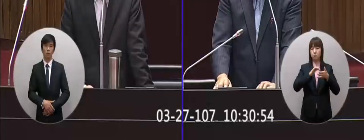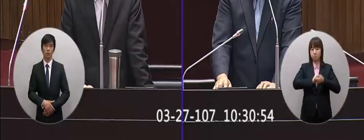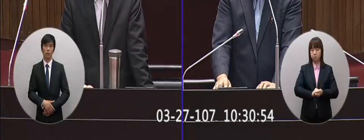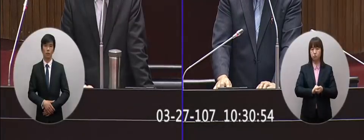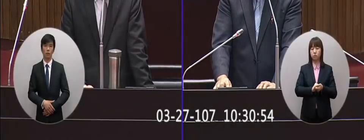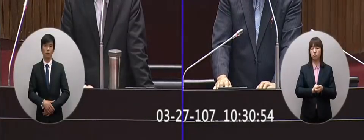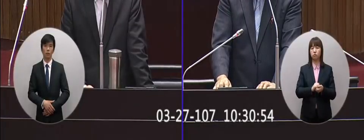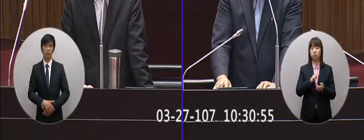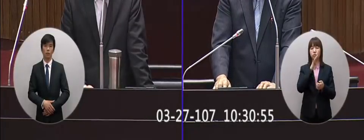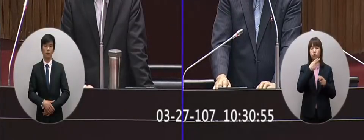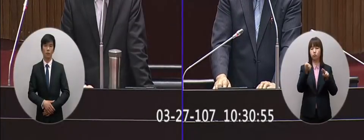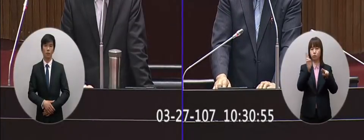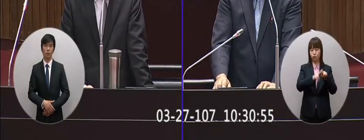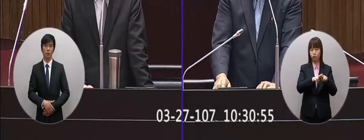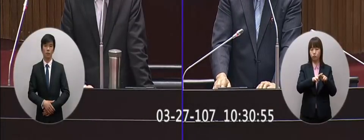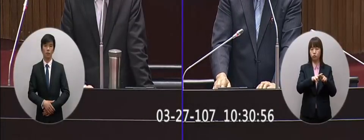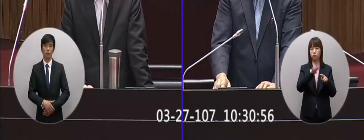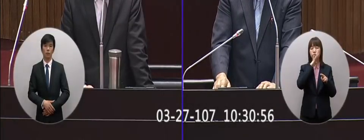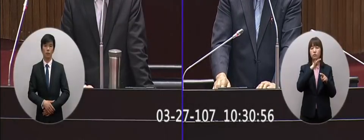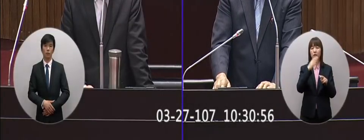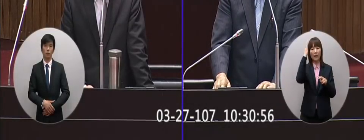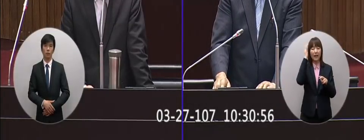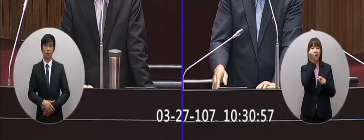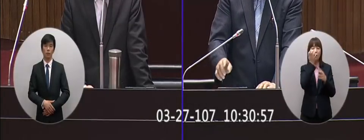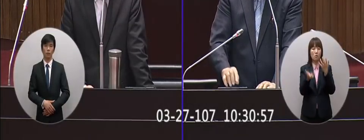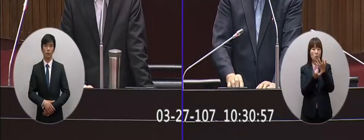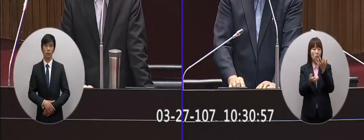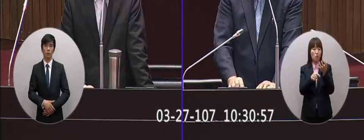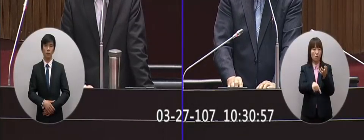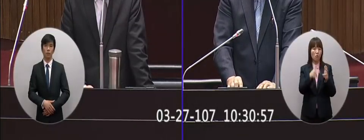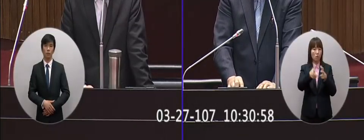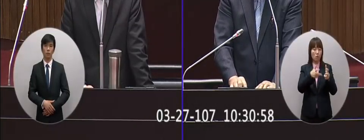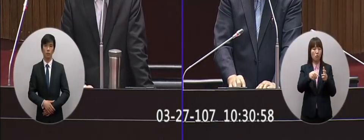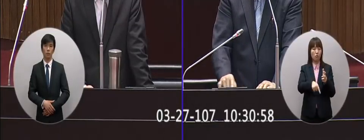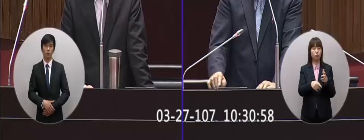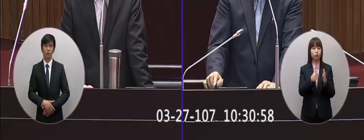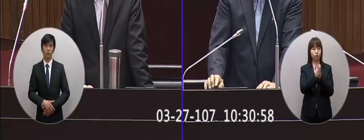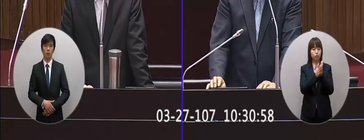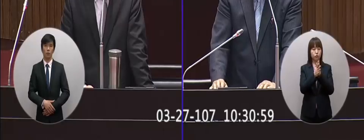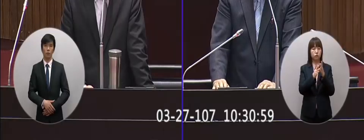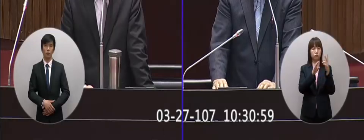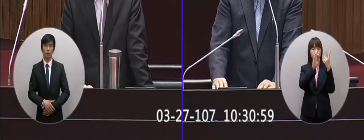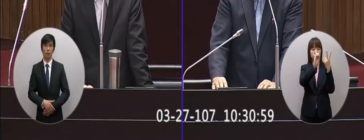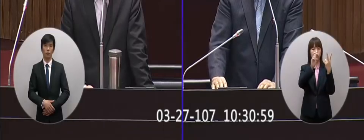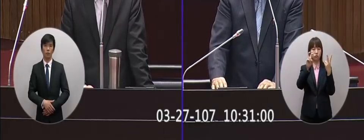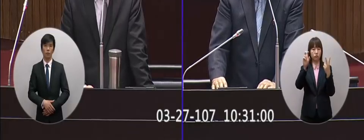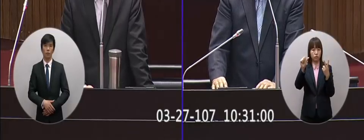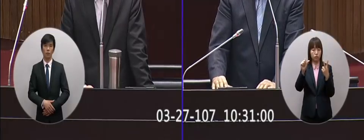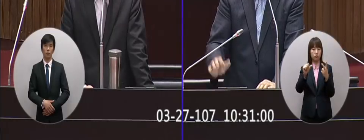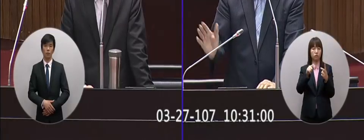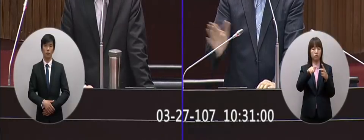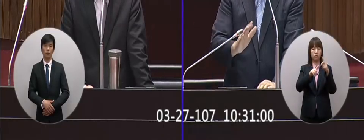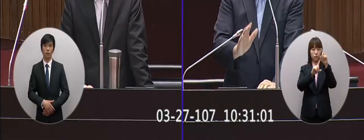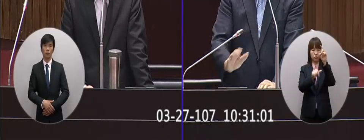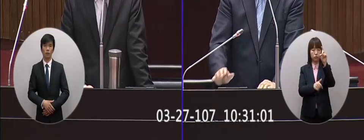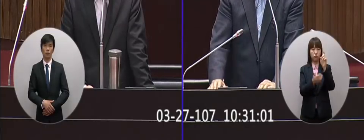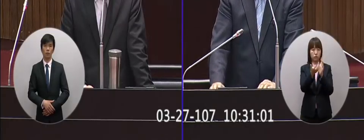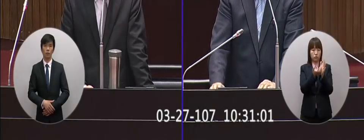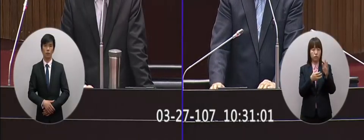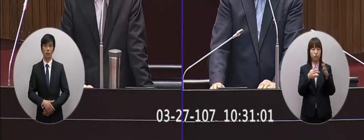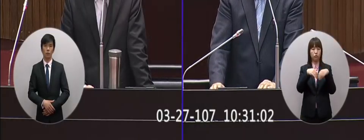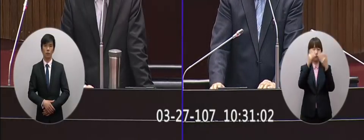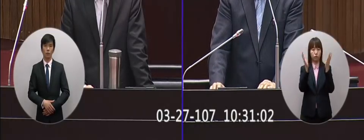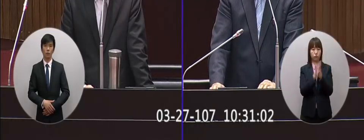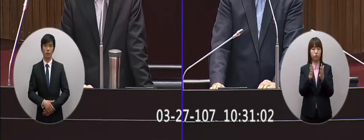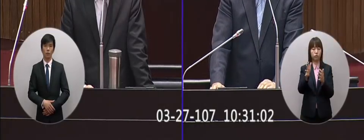定要关闭啊燃煤电厂，而且要求在2025的10月之前全面关